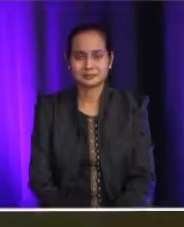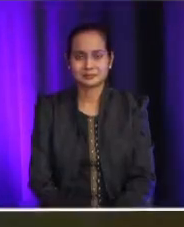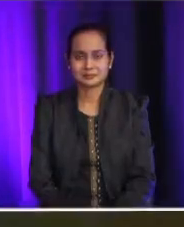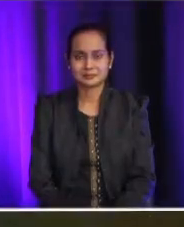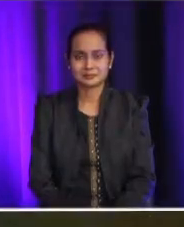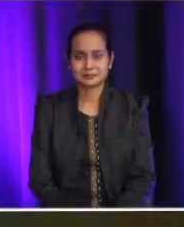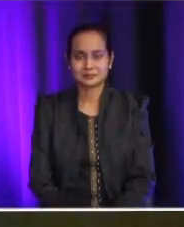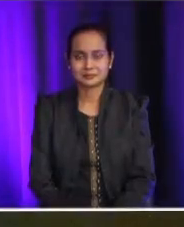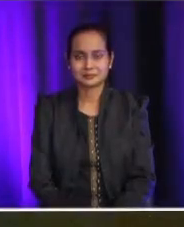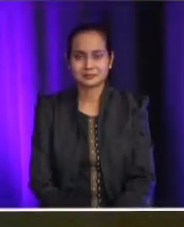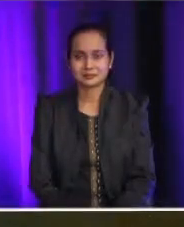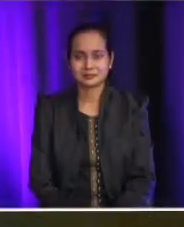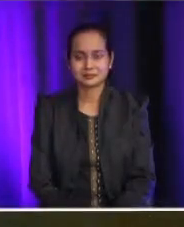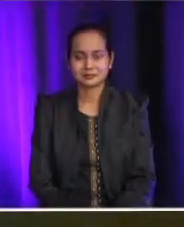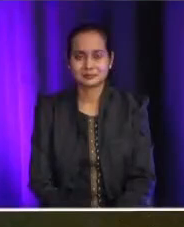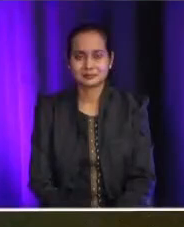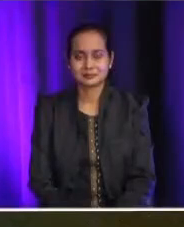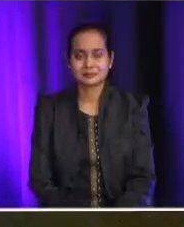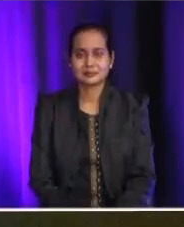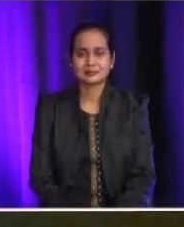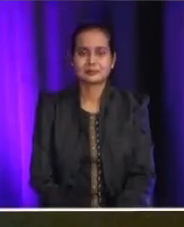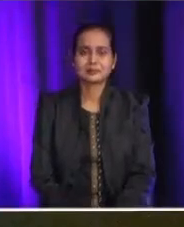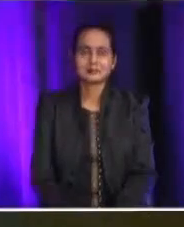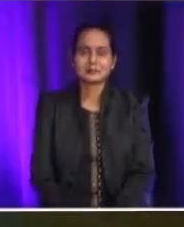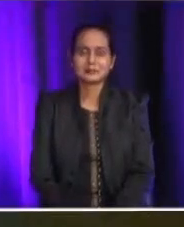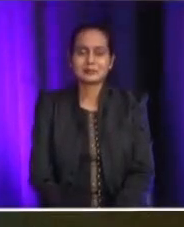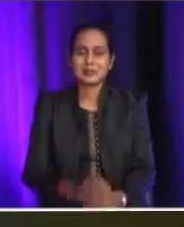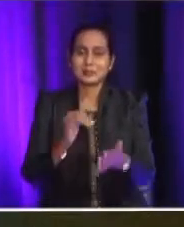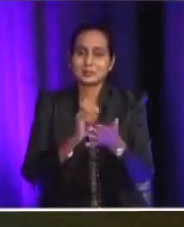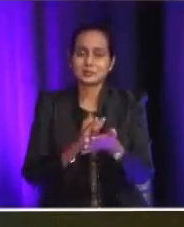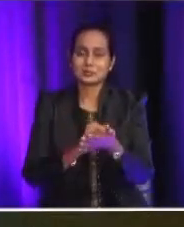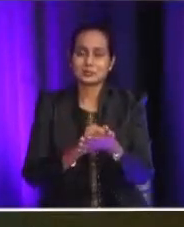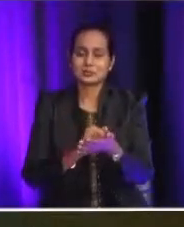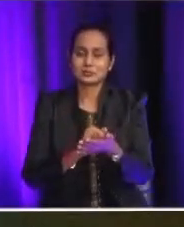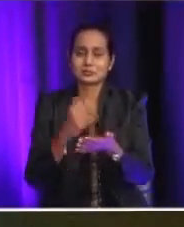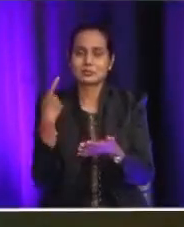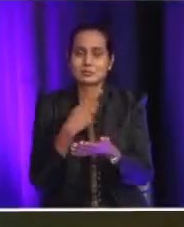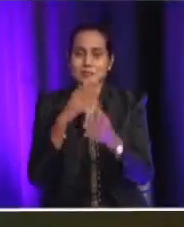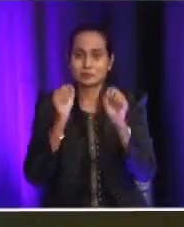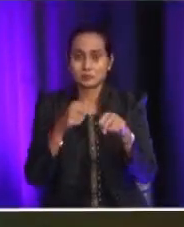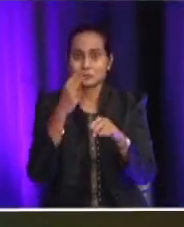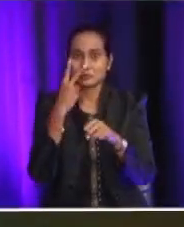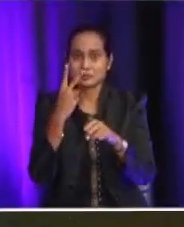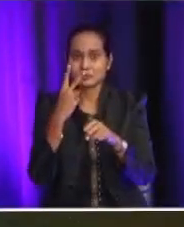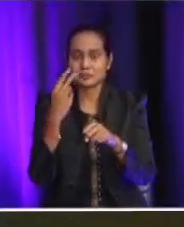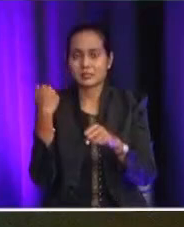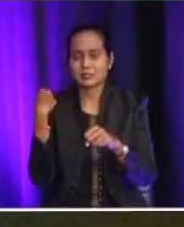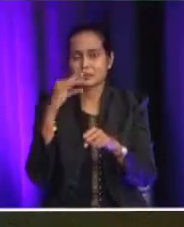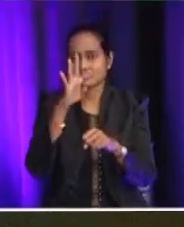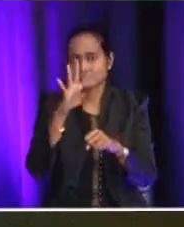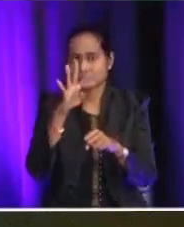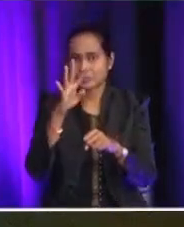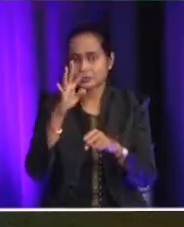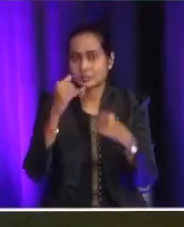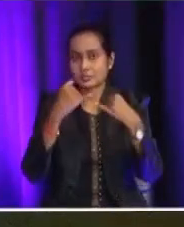pantun ada buah durian ya. Iya cikgu. Baik, itulah dia kita dapat melihat sebenarnya ada empat jenis